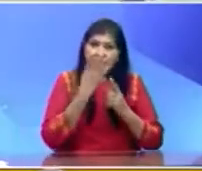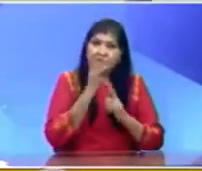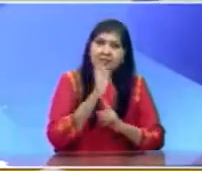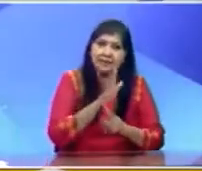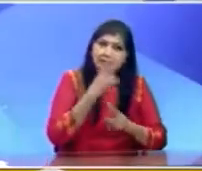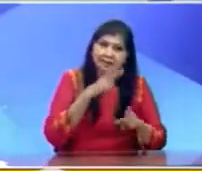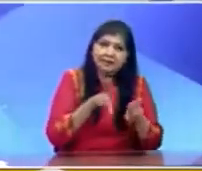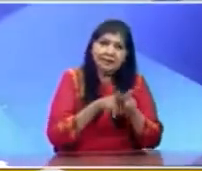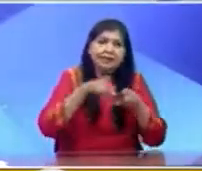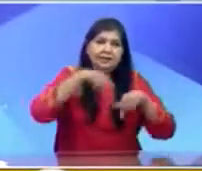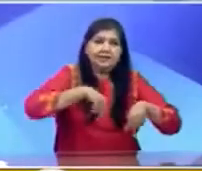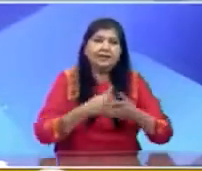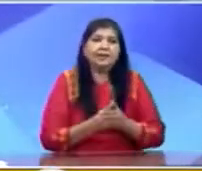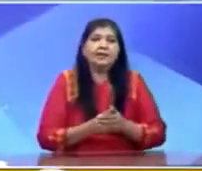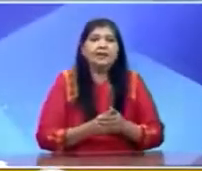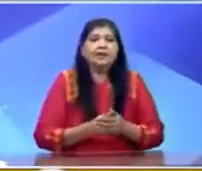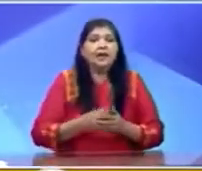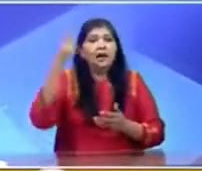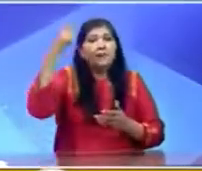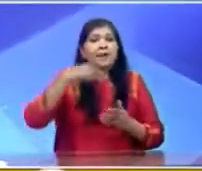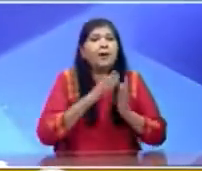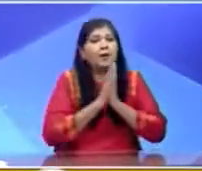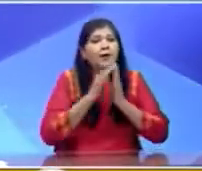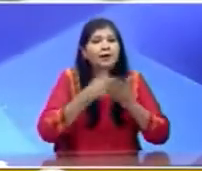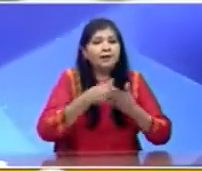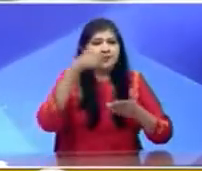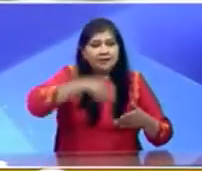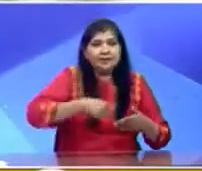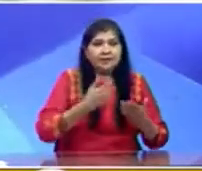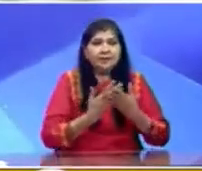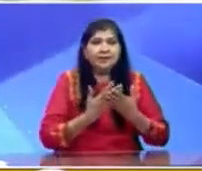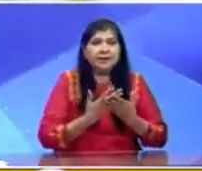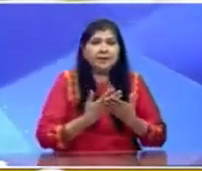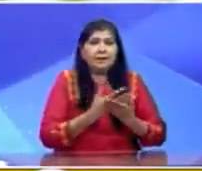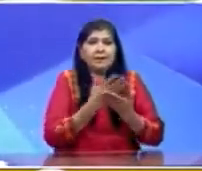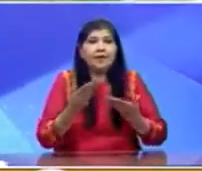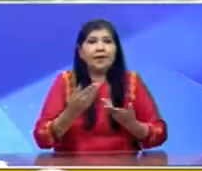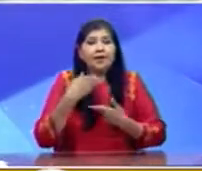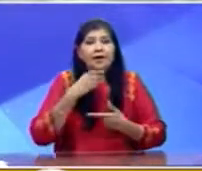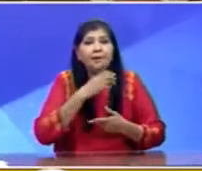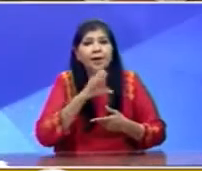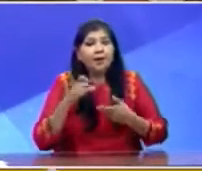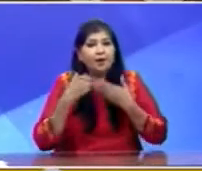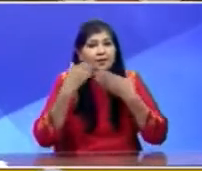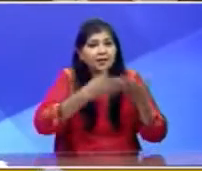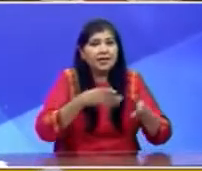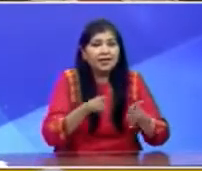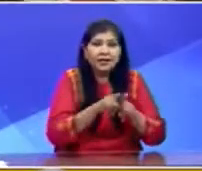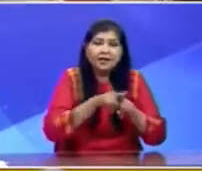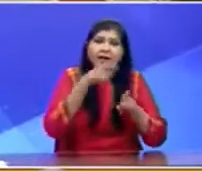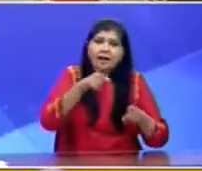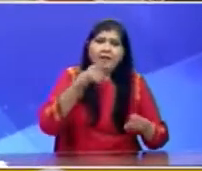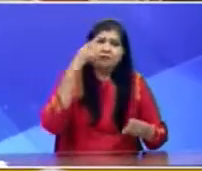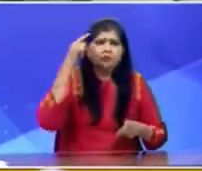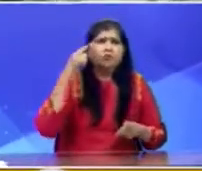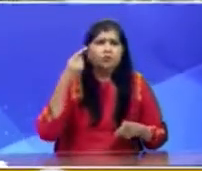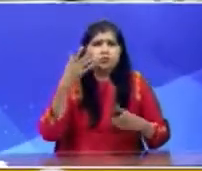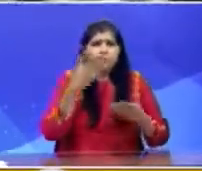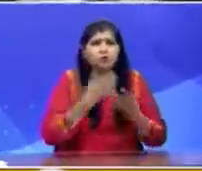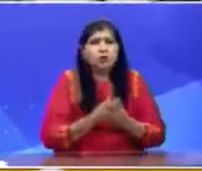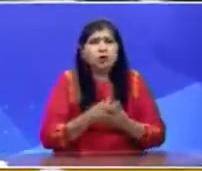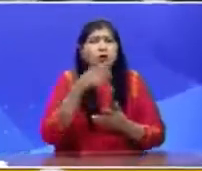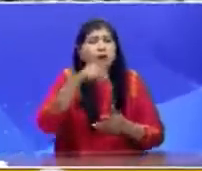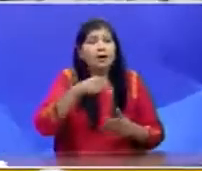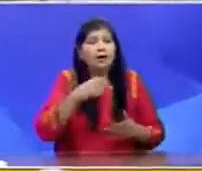रहे हैं। ईश्वर ने ये हमें बहुत बड़ा सौभाग्य दिया है। आप भी सोचिए,